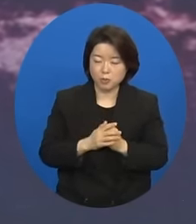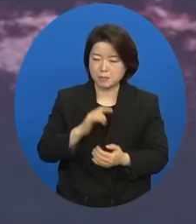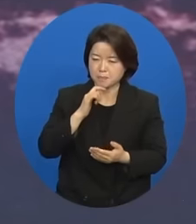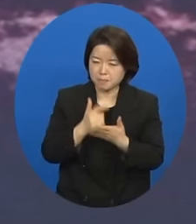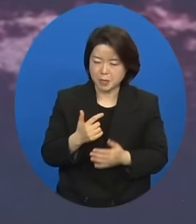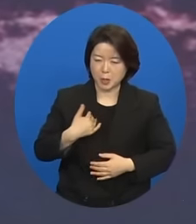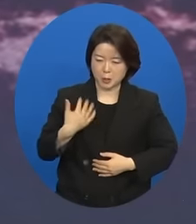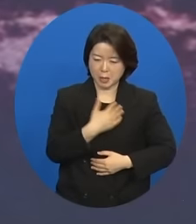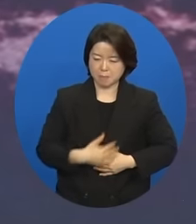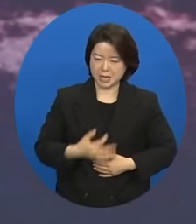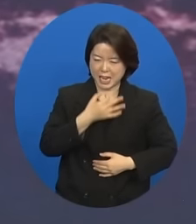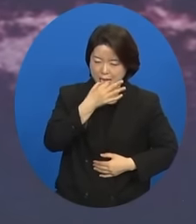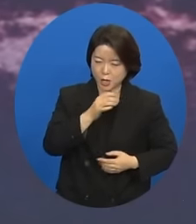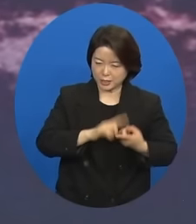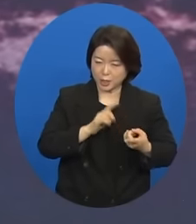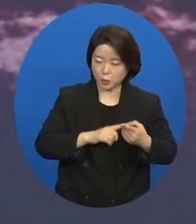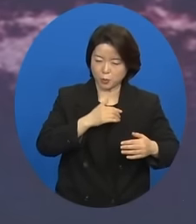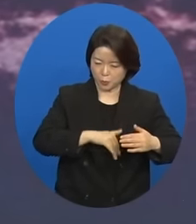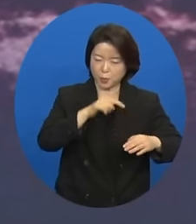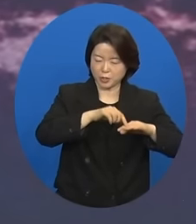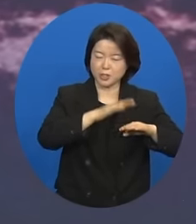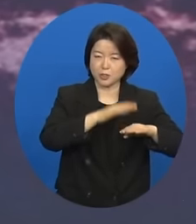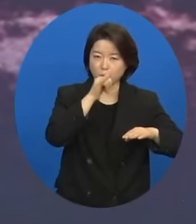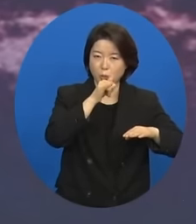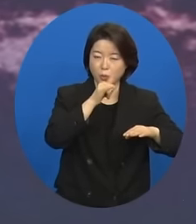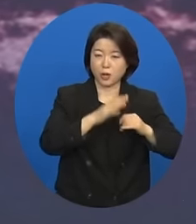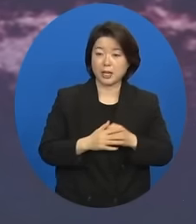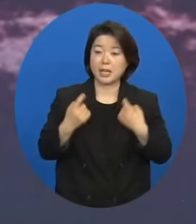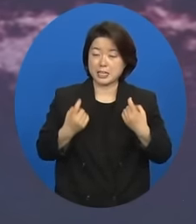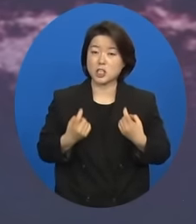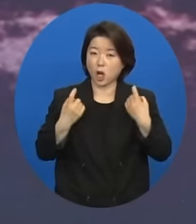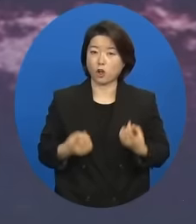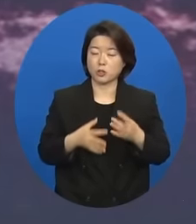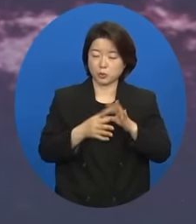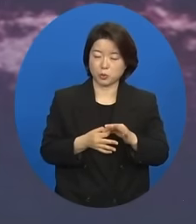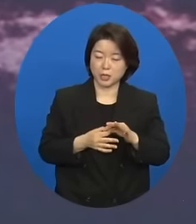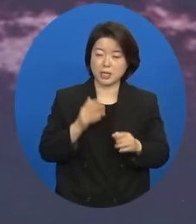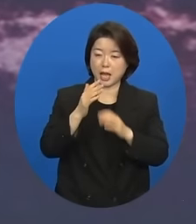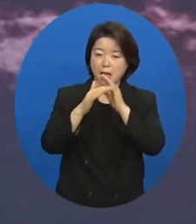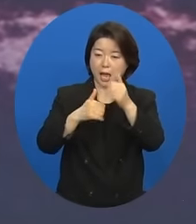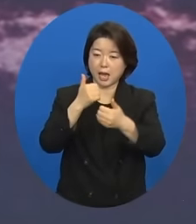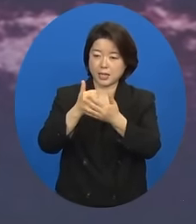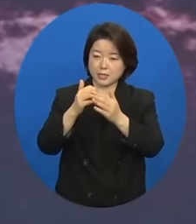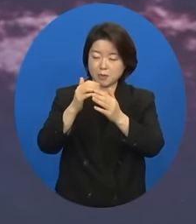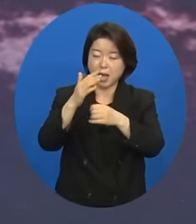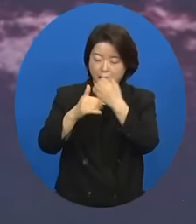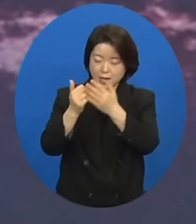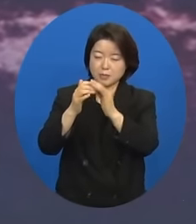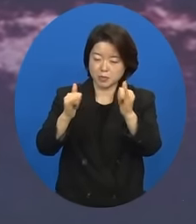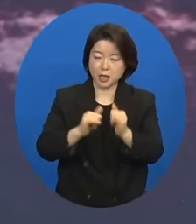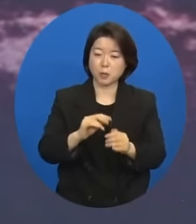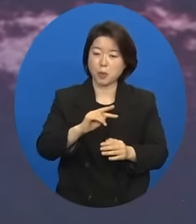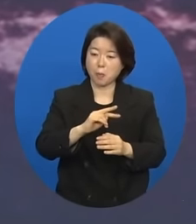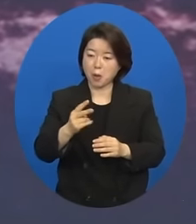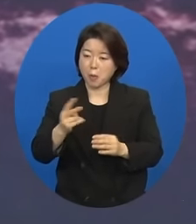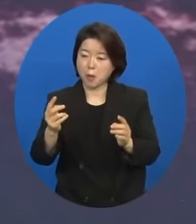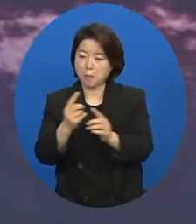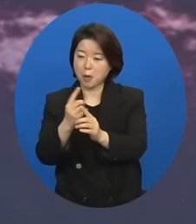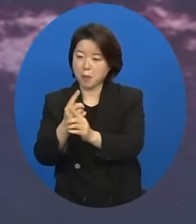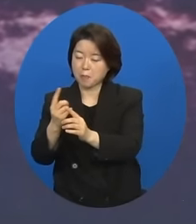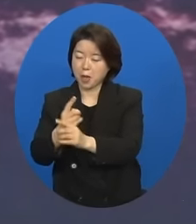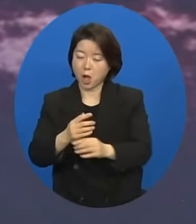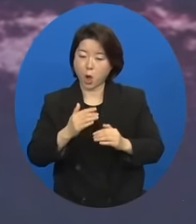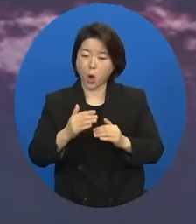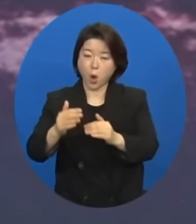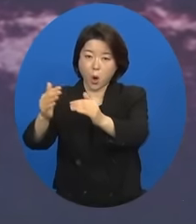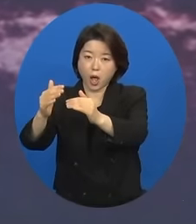본성이 있기 때문에 하나님은 그를 계속 그 여정을 통해서 하나님의 사람으로 바꾸어 가요 그 아직은 완전히 바뀐 건 아니에요